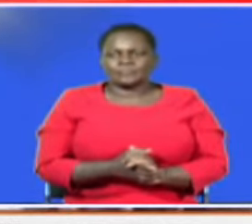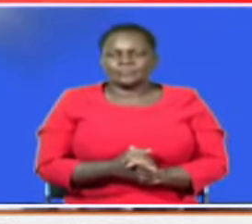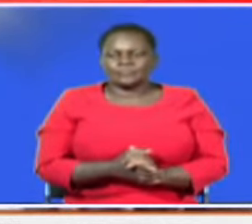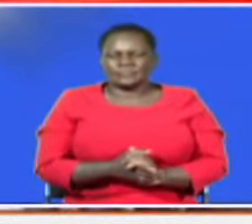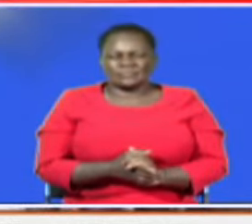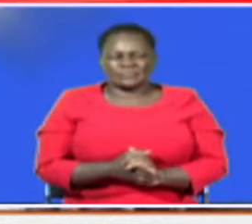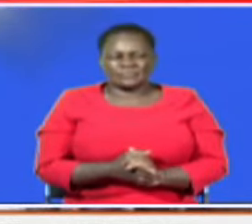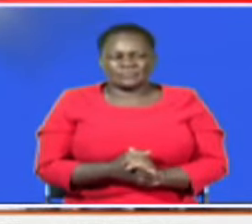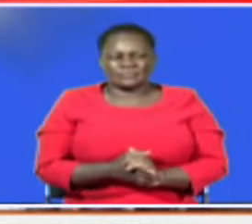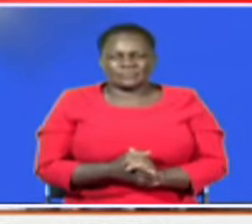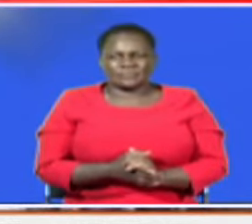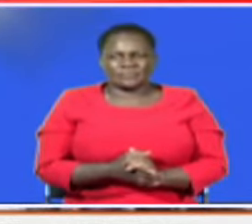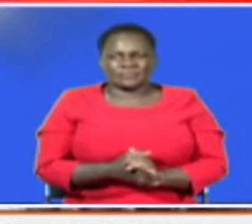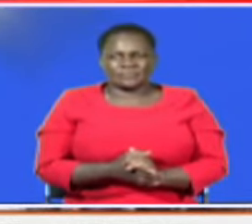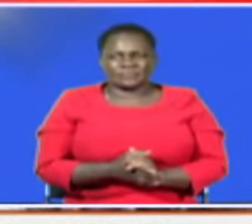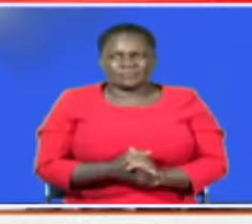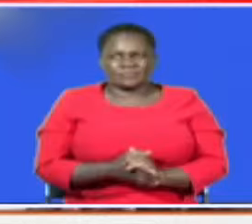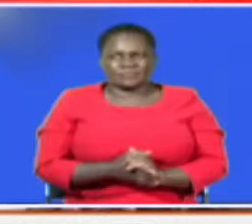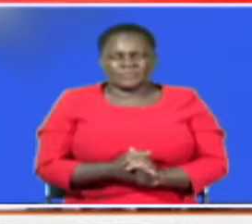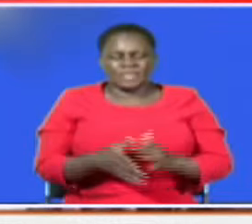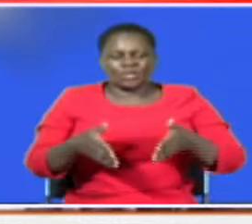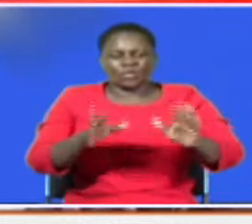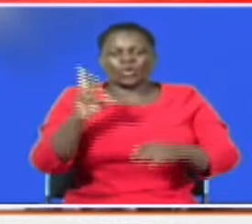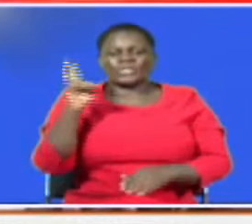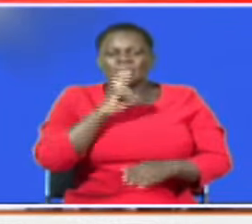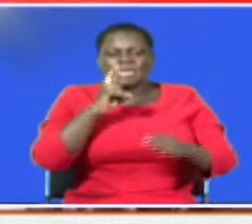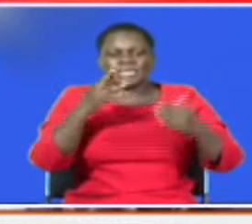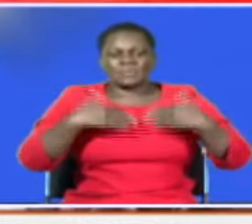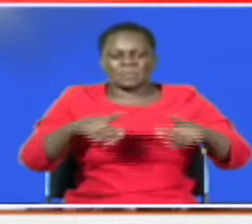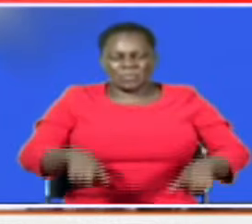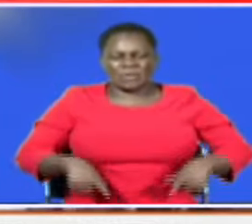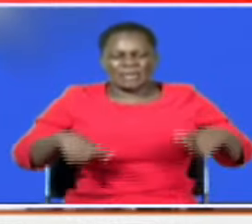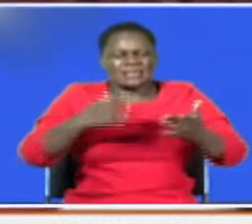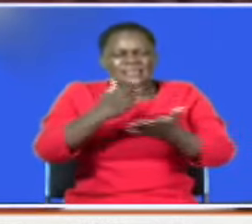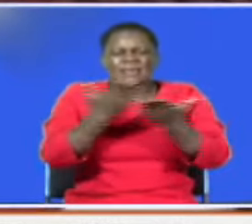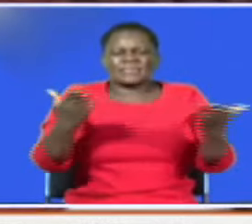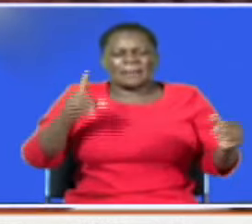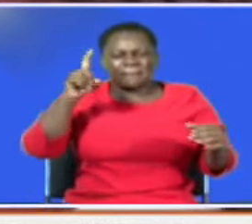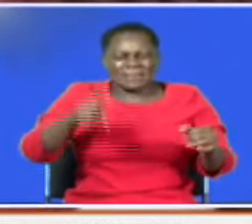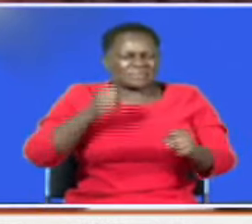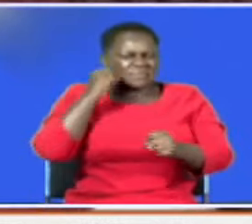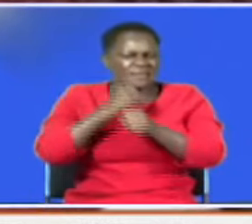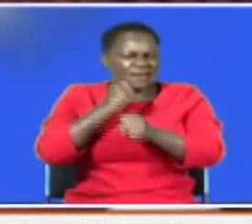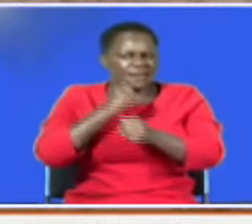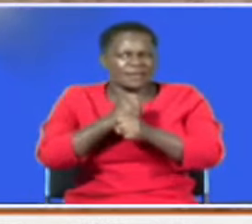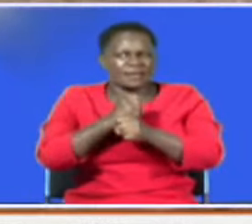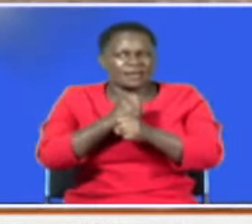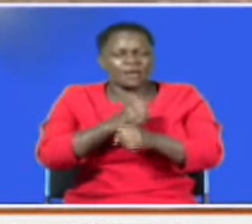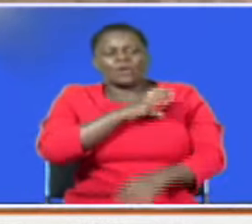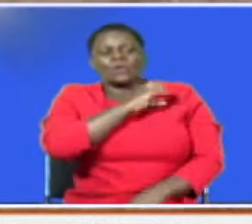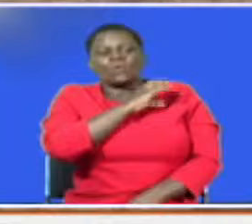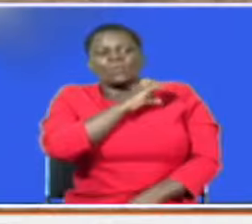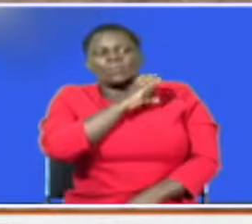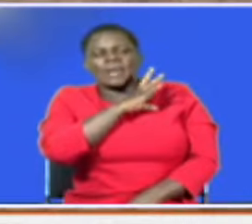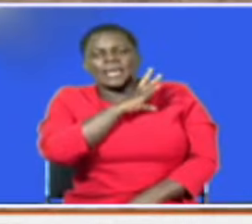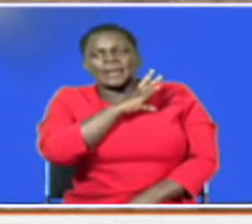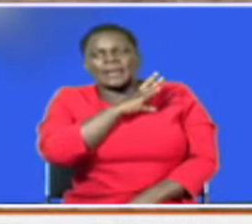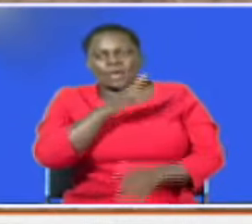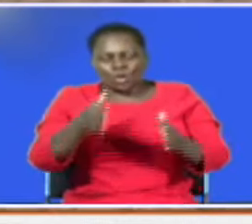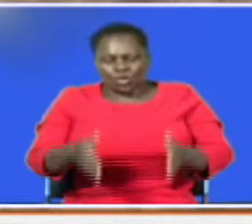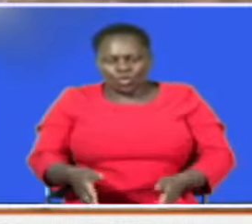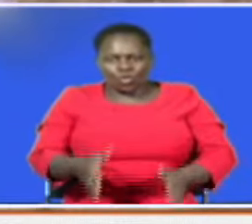committee that the road is endangering people's life and something must be done. Huku lalama zikitolewa kuhusiana